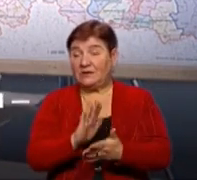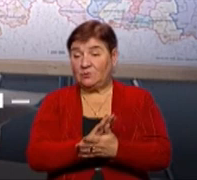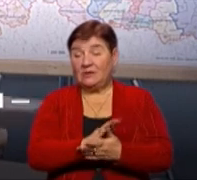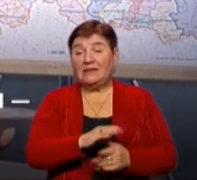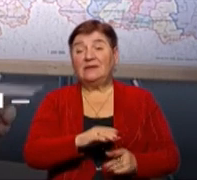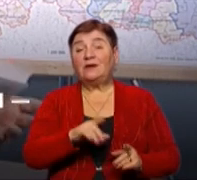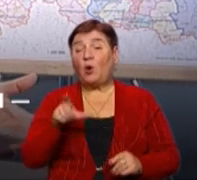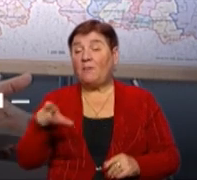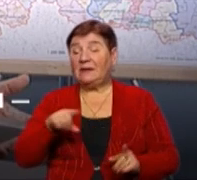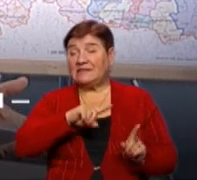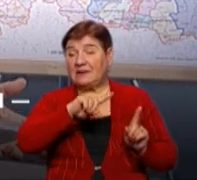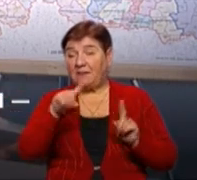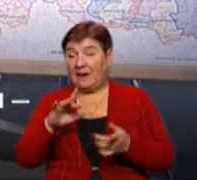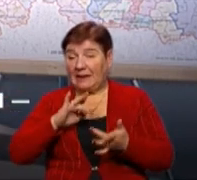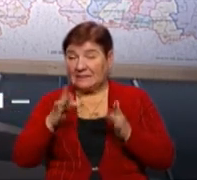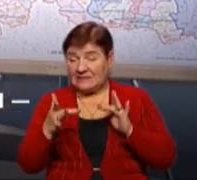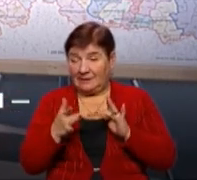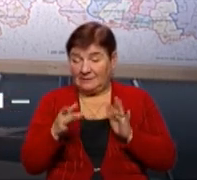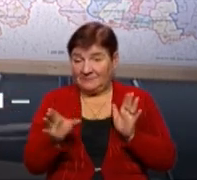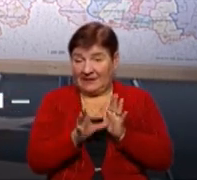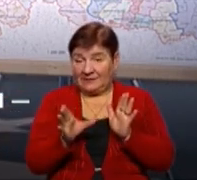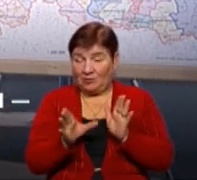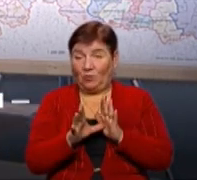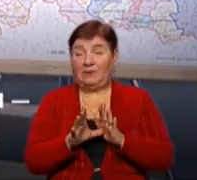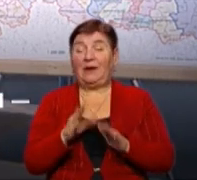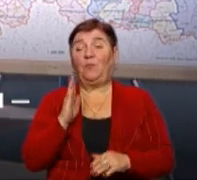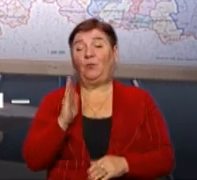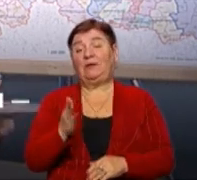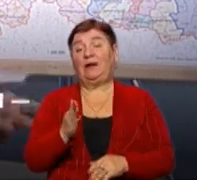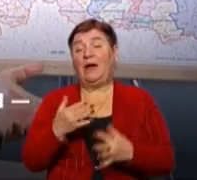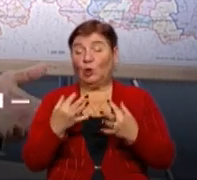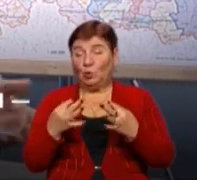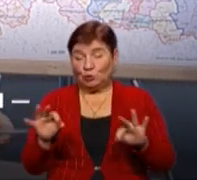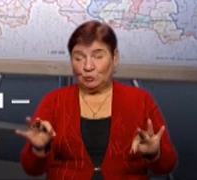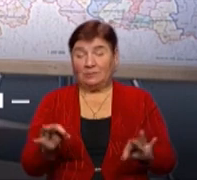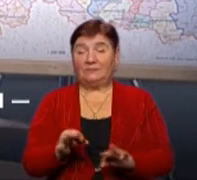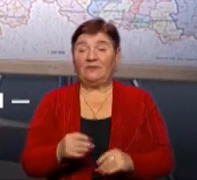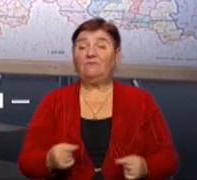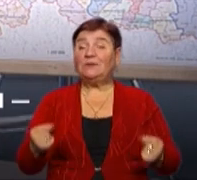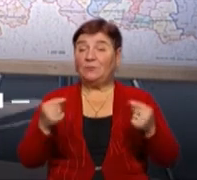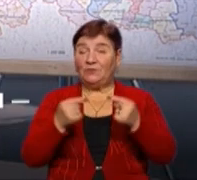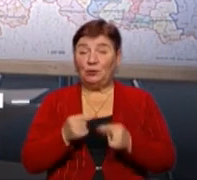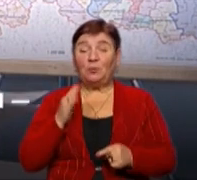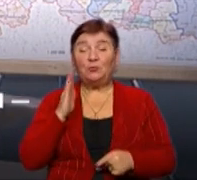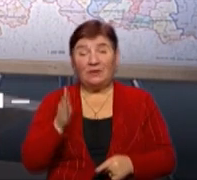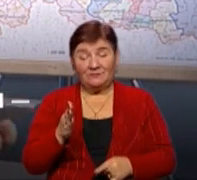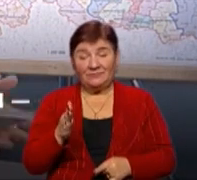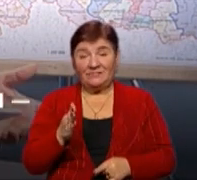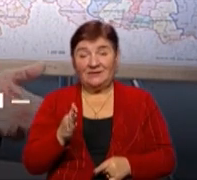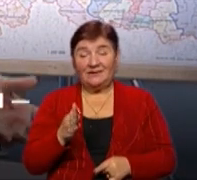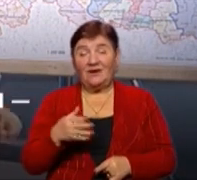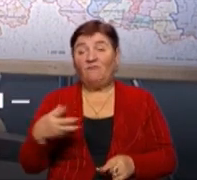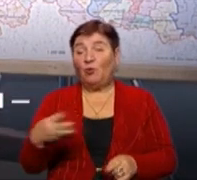громади Закарпаття, сайт відповідний, вона буде і в електронному доступі, і відповідно і